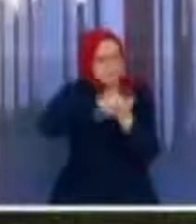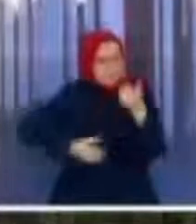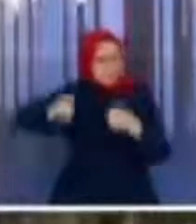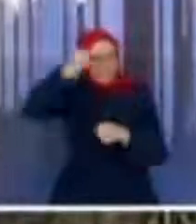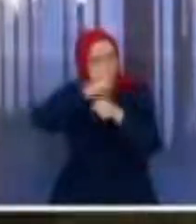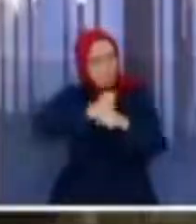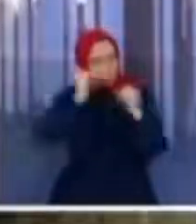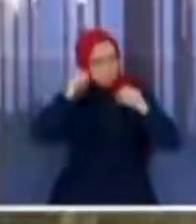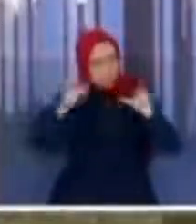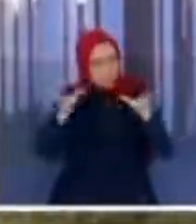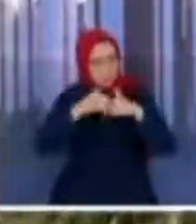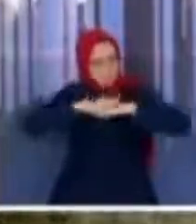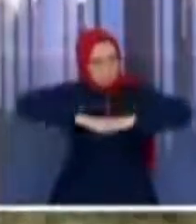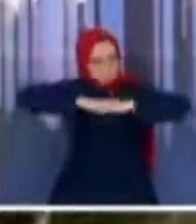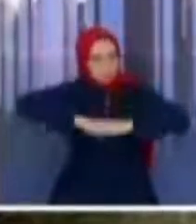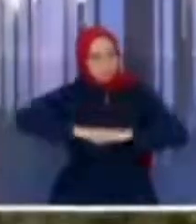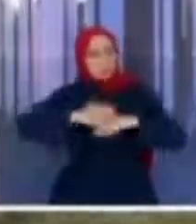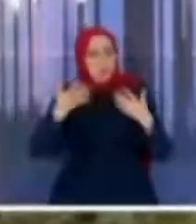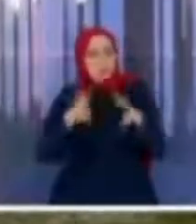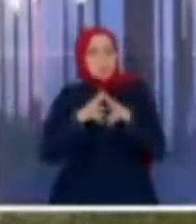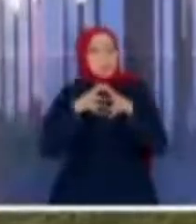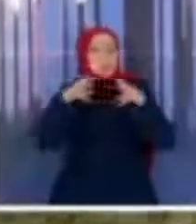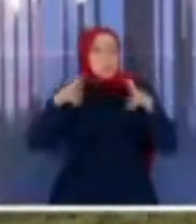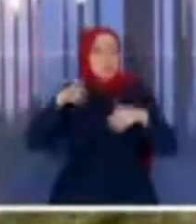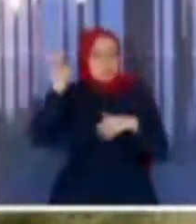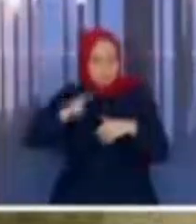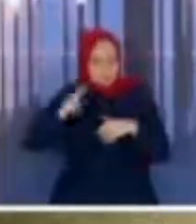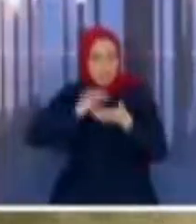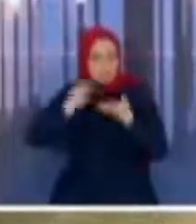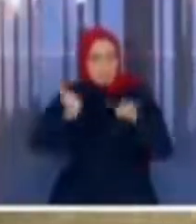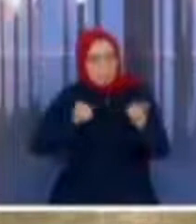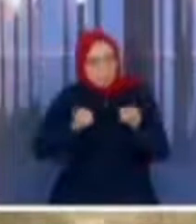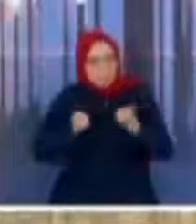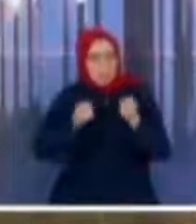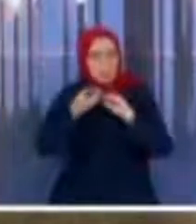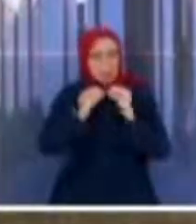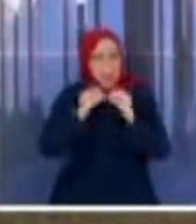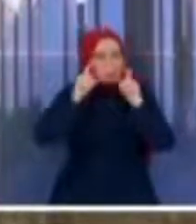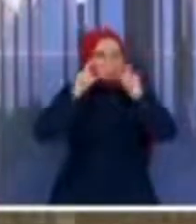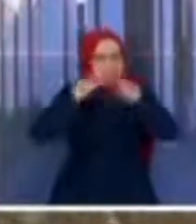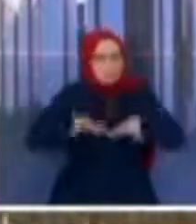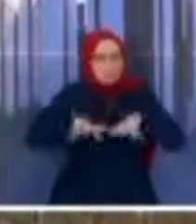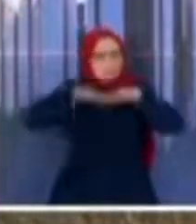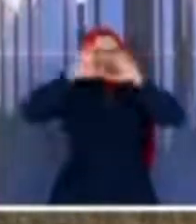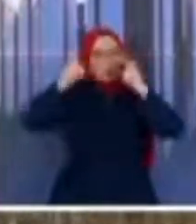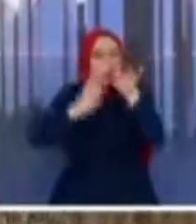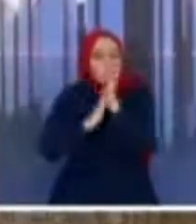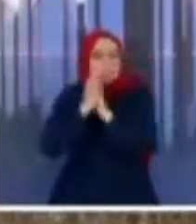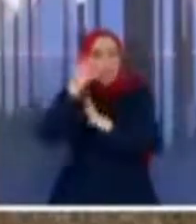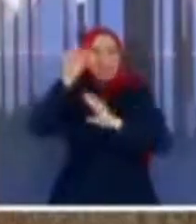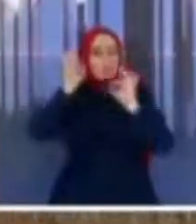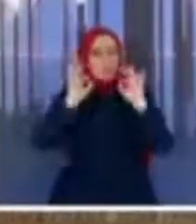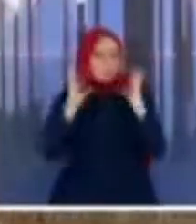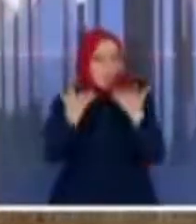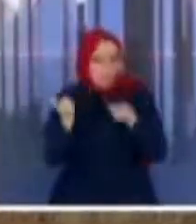الاسعافات الاوليه ويكون تكوين في إدارة الكوارث إلى آخره، ولكن علاش اليوم باش نعمل بنيه كامله؟